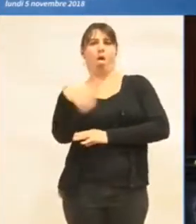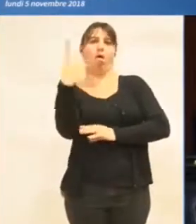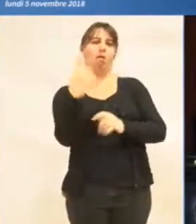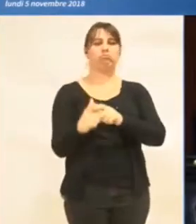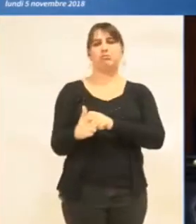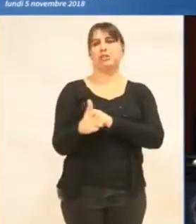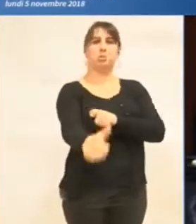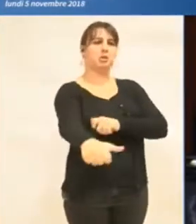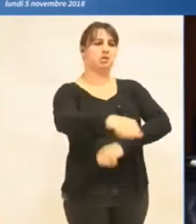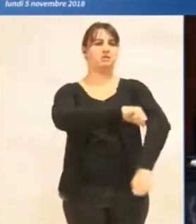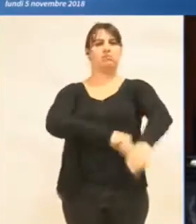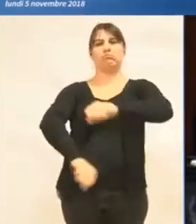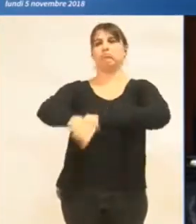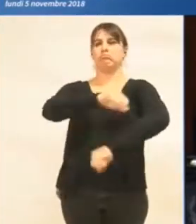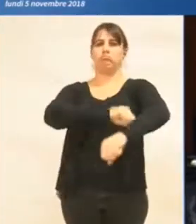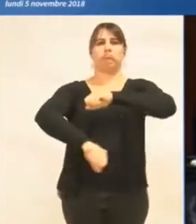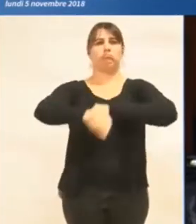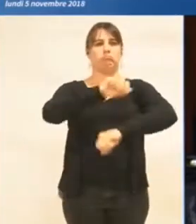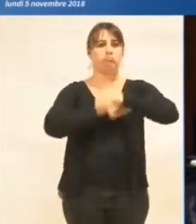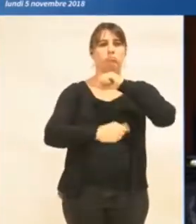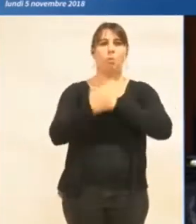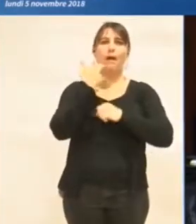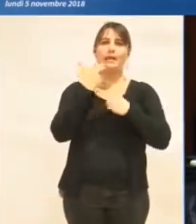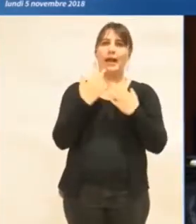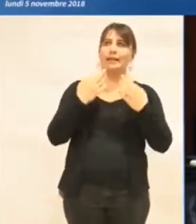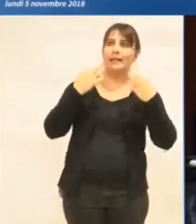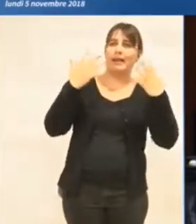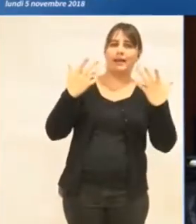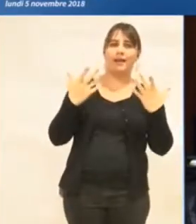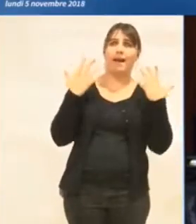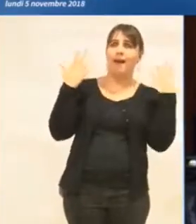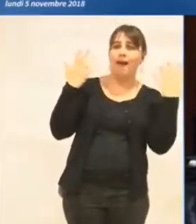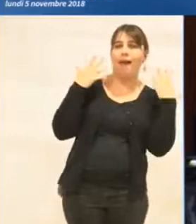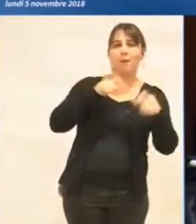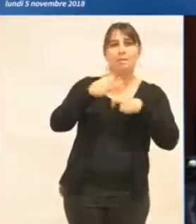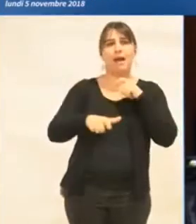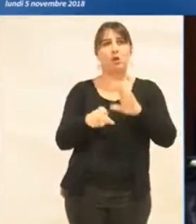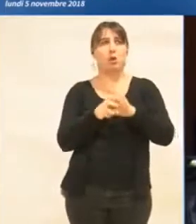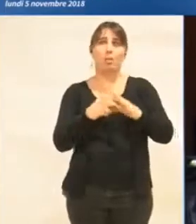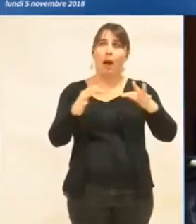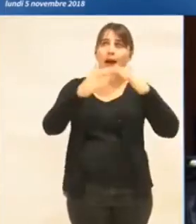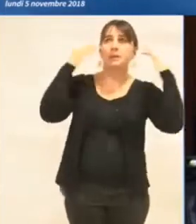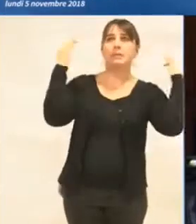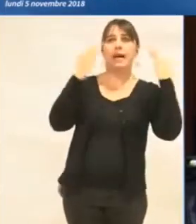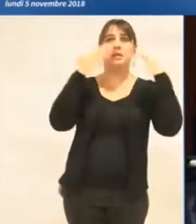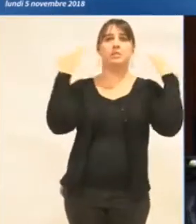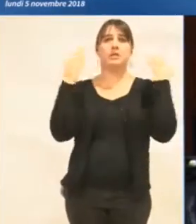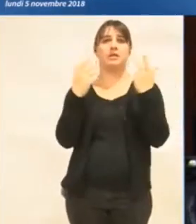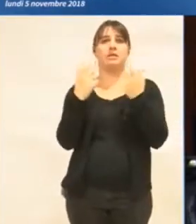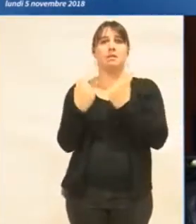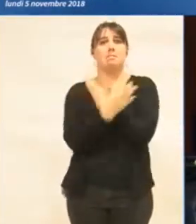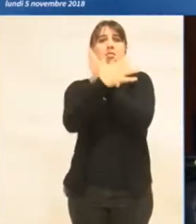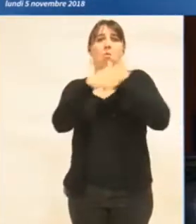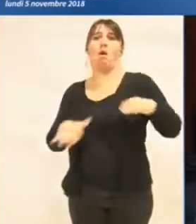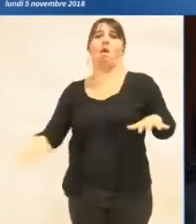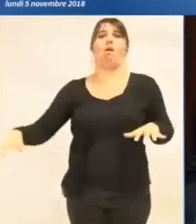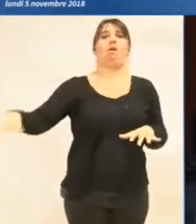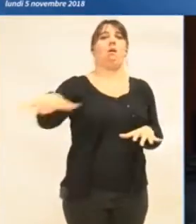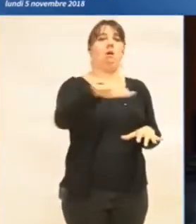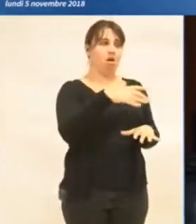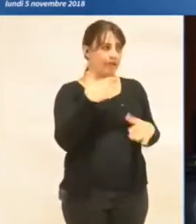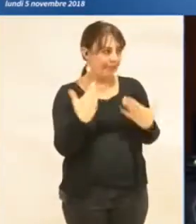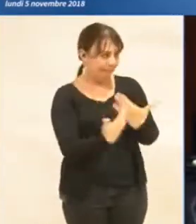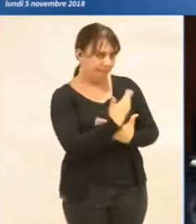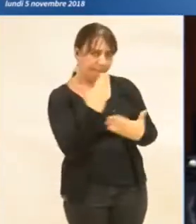dispositif permettant de lutter pour la qualité de l'air respiré par les Grenoblois et l'ensemble des métropolitains. Que s'est-il